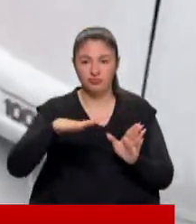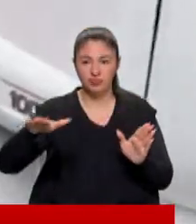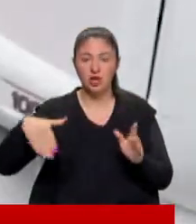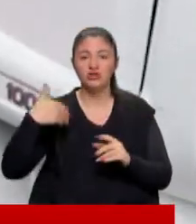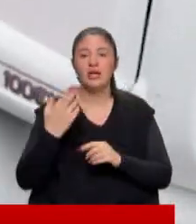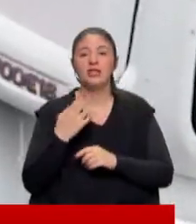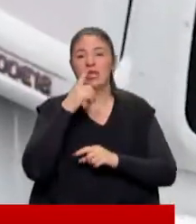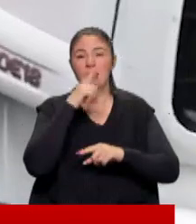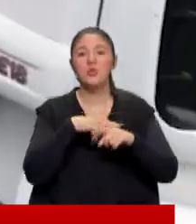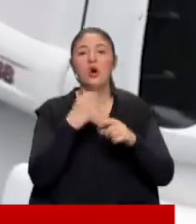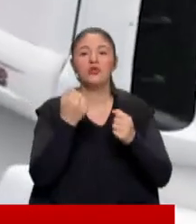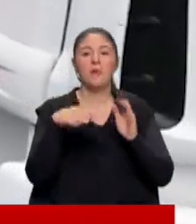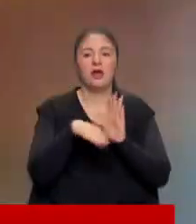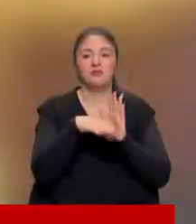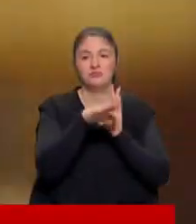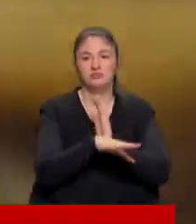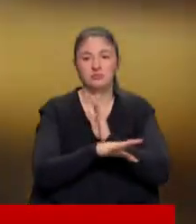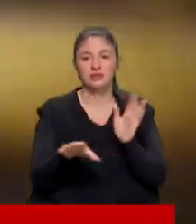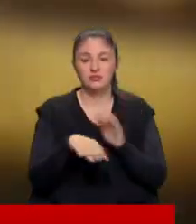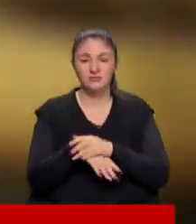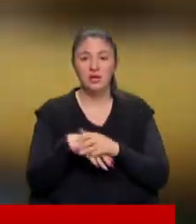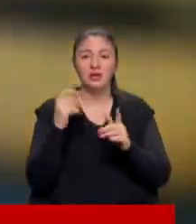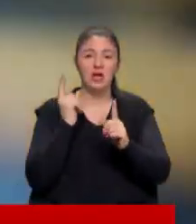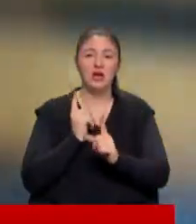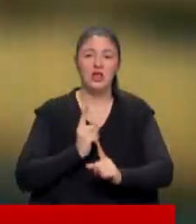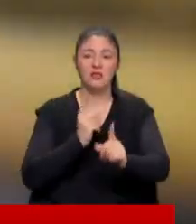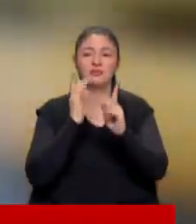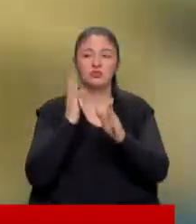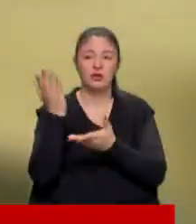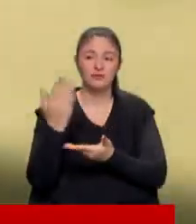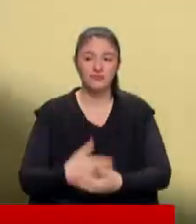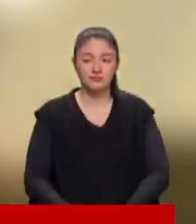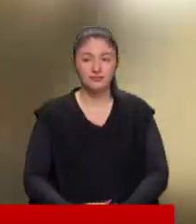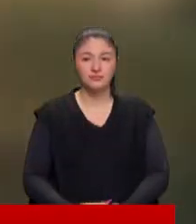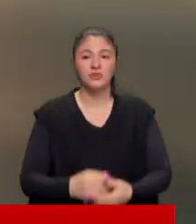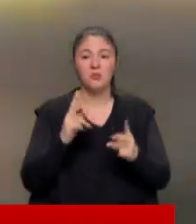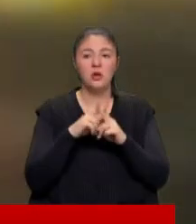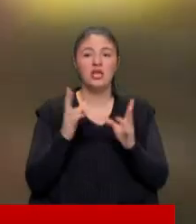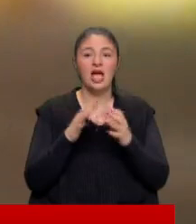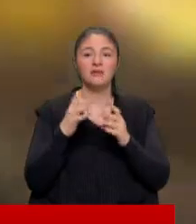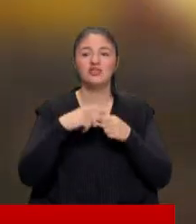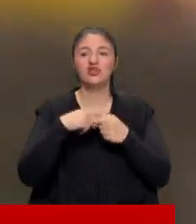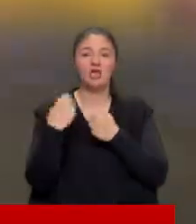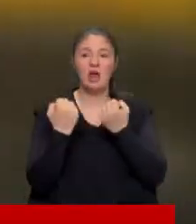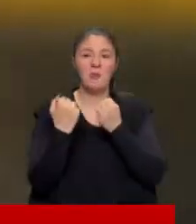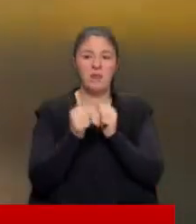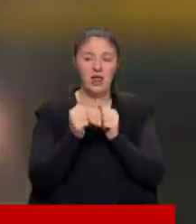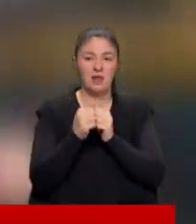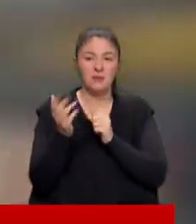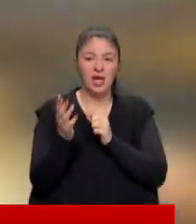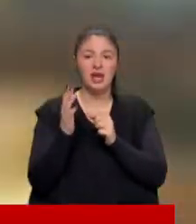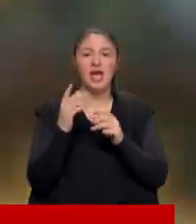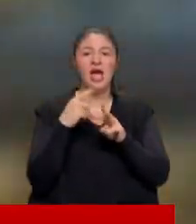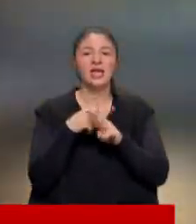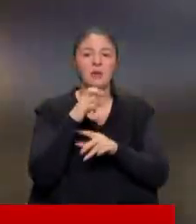sonra da Yediğim'in otoparkına çekilmişti. Peş peşe gidiyor. polis ekipleri çekici araçlarıyla beraber